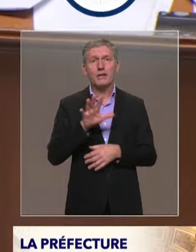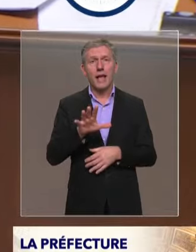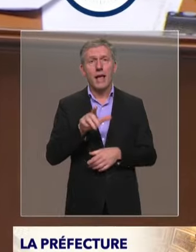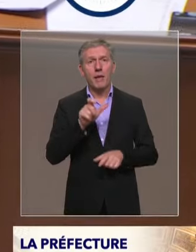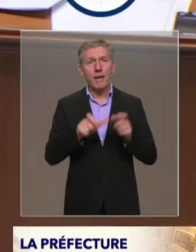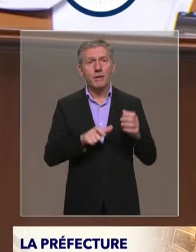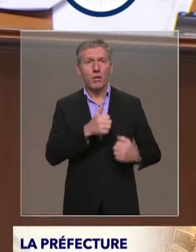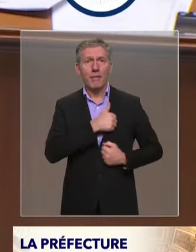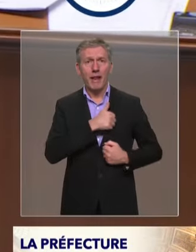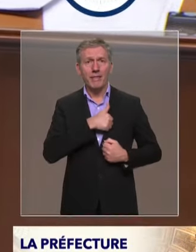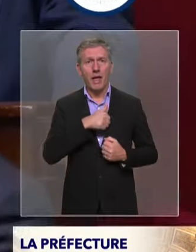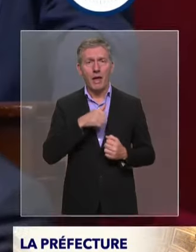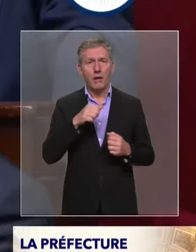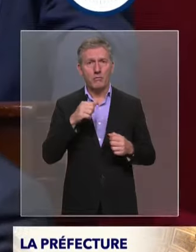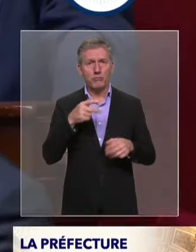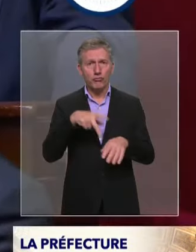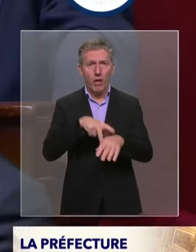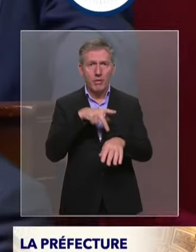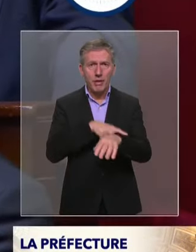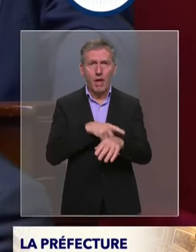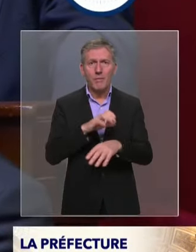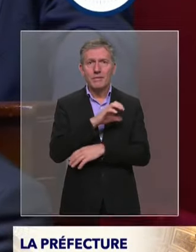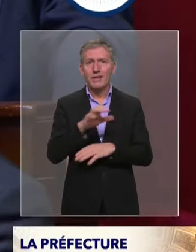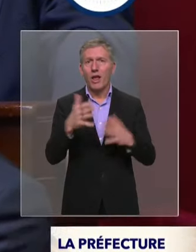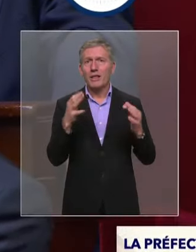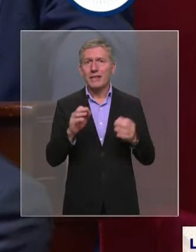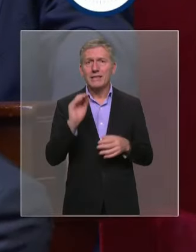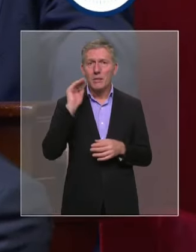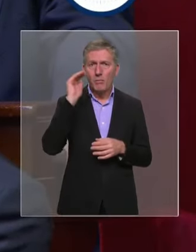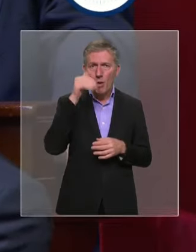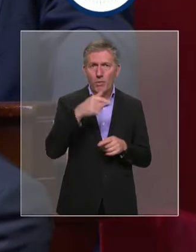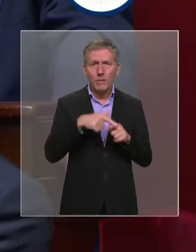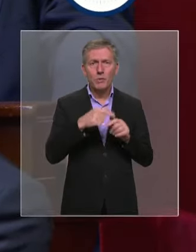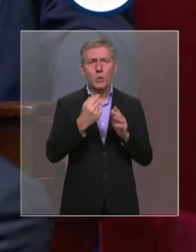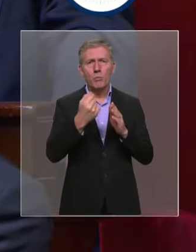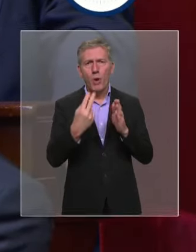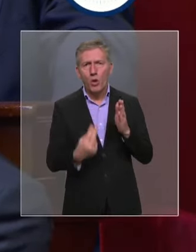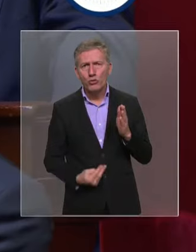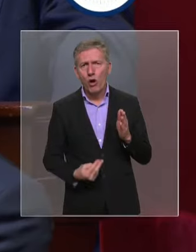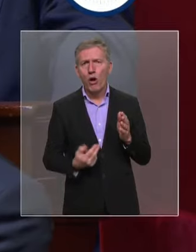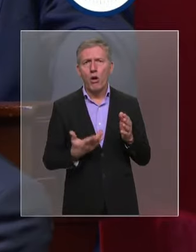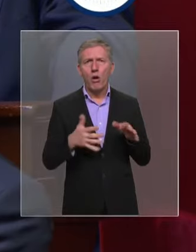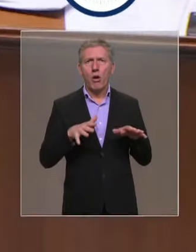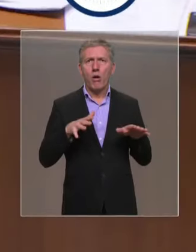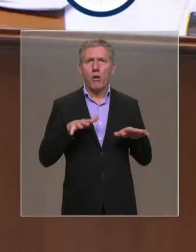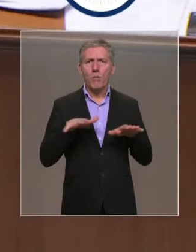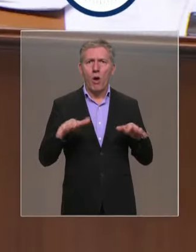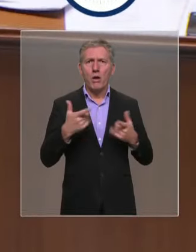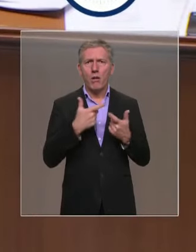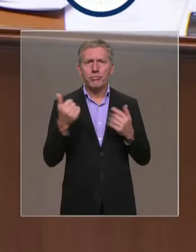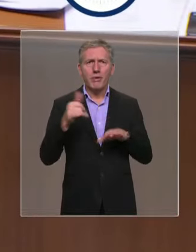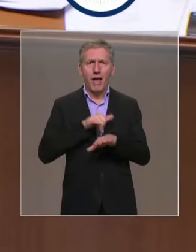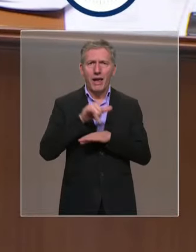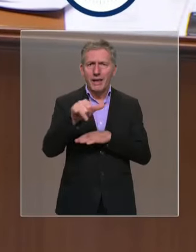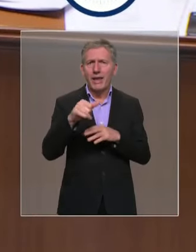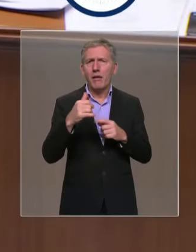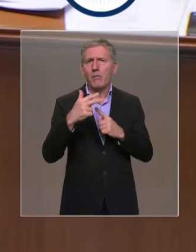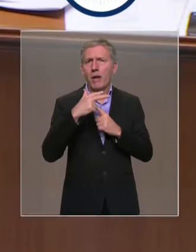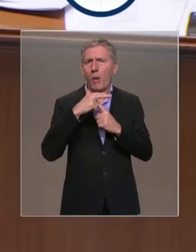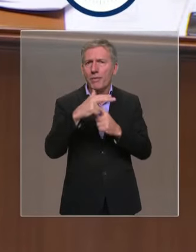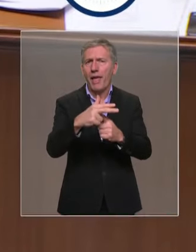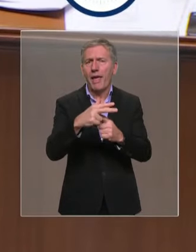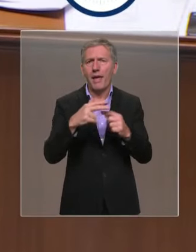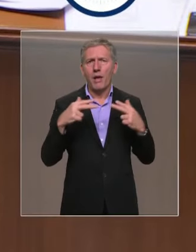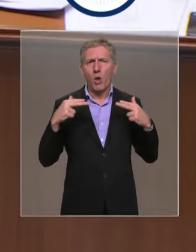gendarmerie, pour les 110 sapeurs-pompiers, pour les plongeurs, pour les moyens aériens, 2 hélicoptères, des drones qui ont été déployés